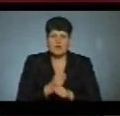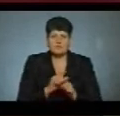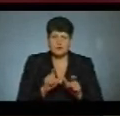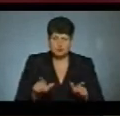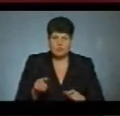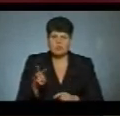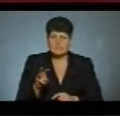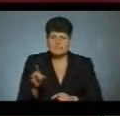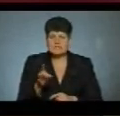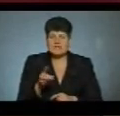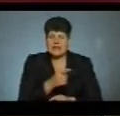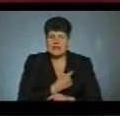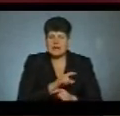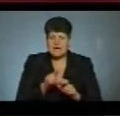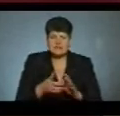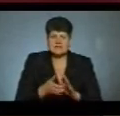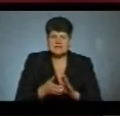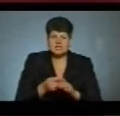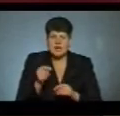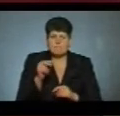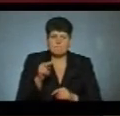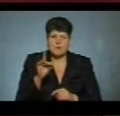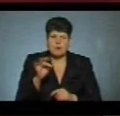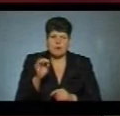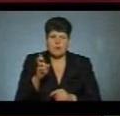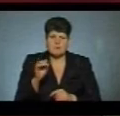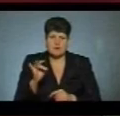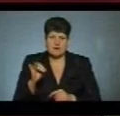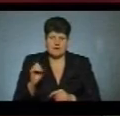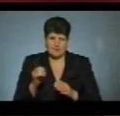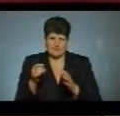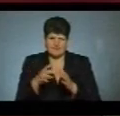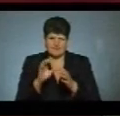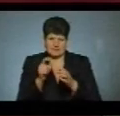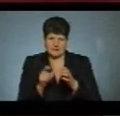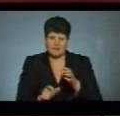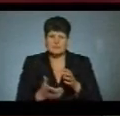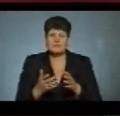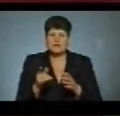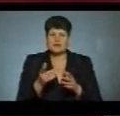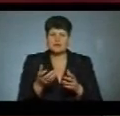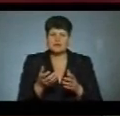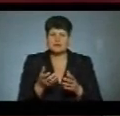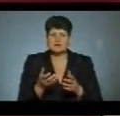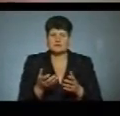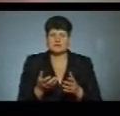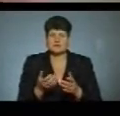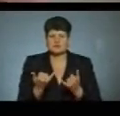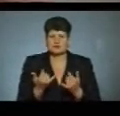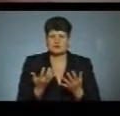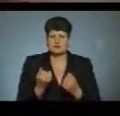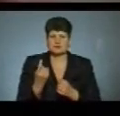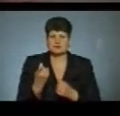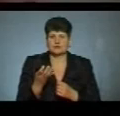не вистачає пробірок. 100 пробірок лікарня отримала від обласного управління охорони здоров'я, каже Павло Дронь.